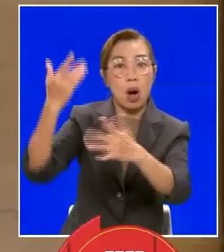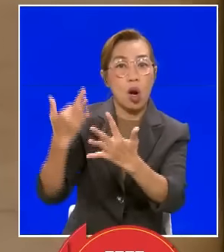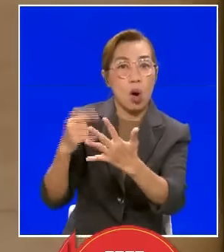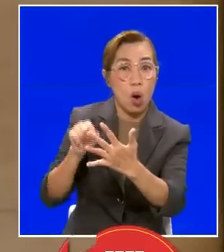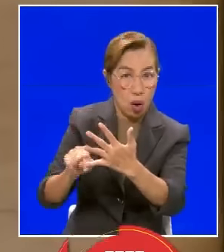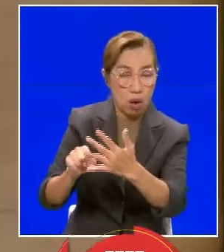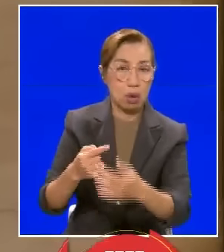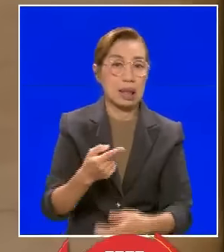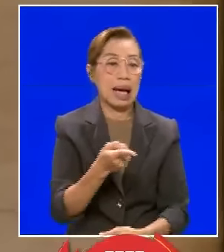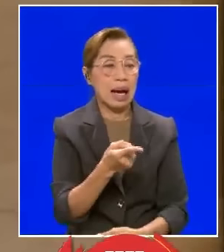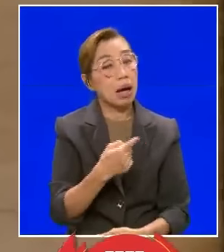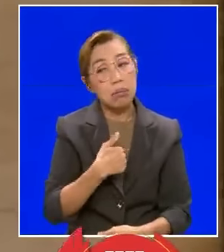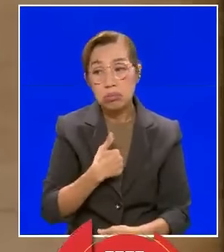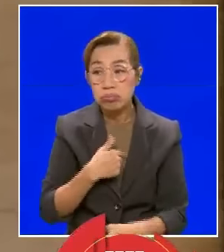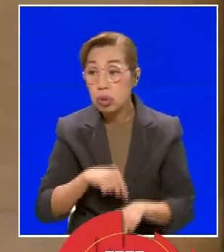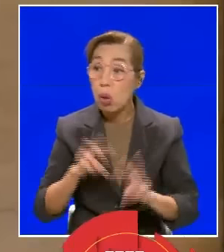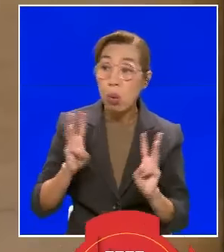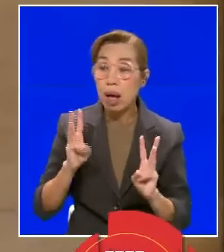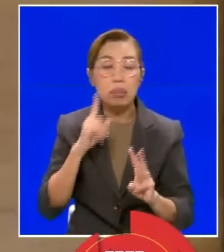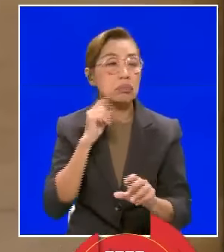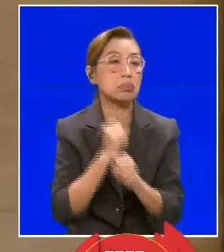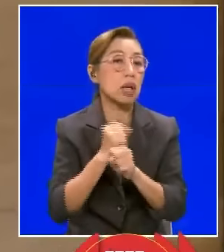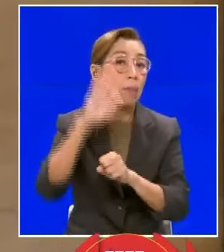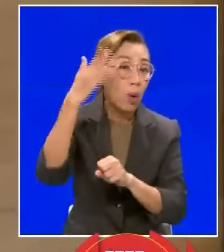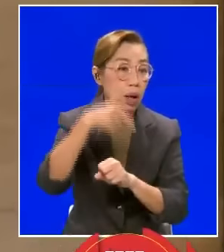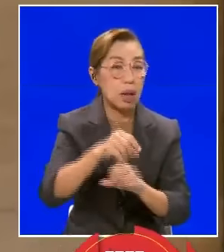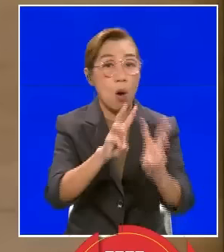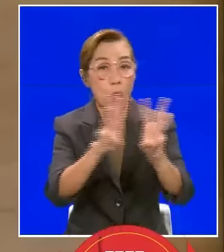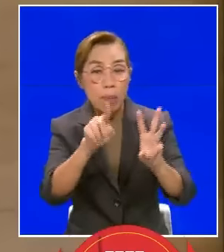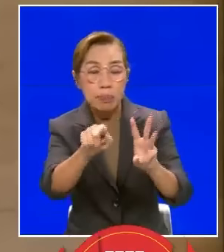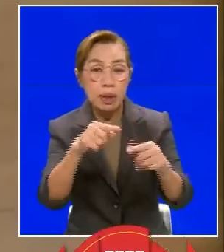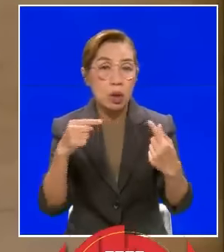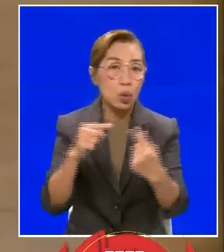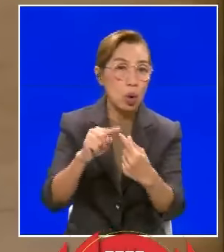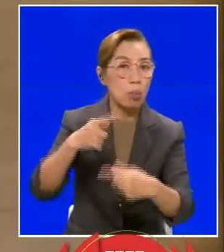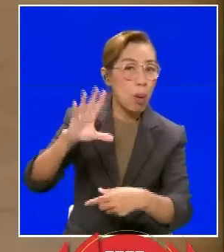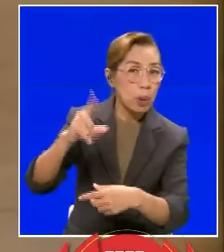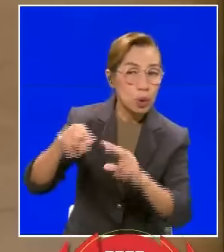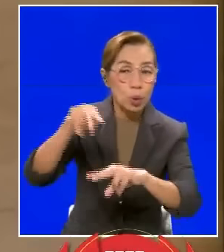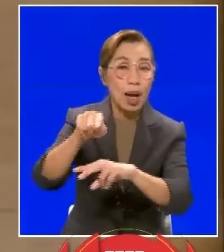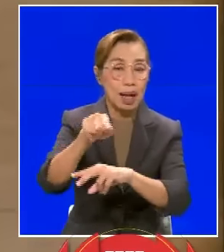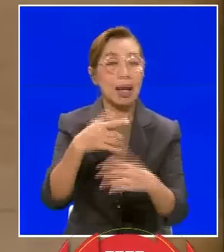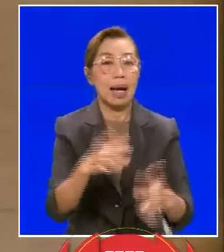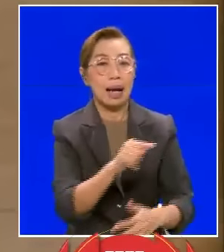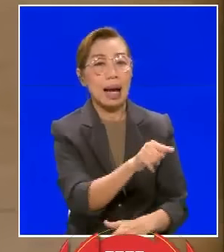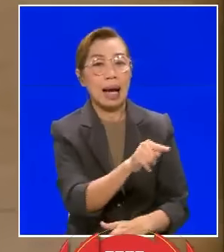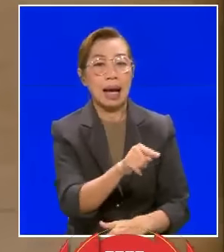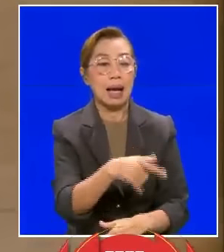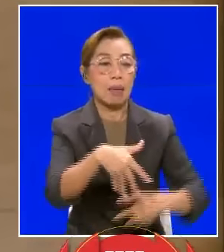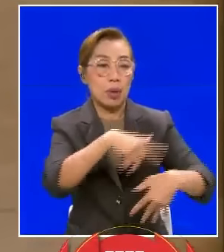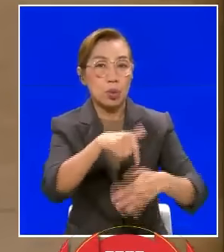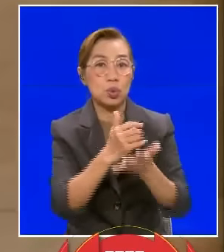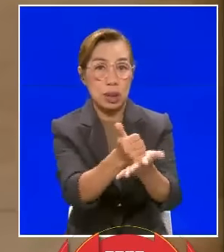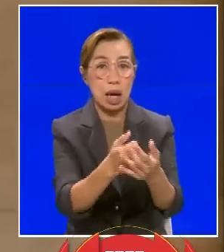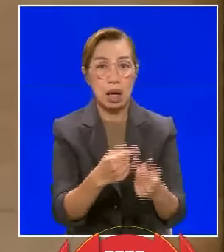ว็บอะไรเนี่ยหักพาน .com อะไรทำได้ก็ทำไปก่อน นะคะแต่ว่าความเคลื่อนไหวของบิ๊กต่อนี่เราไม่เห็นตามหน้าสื่อเลยนะแต่ถ้าเกิดว่าไปส่อง